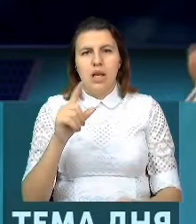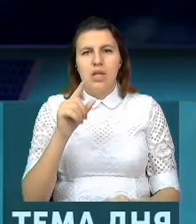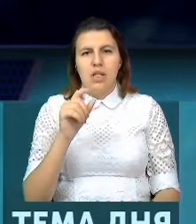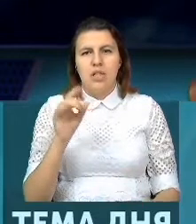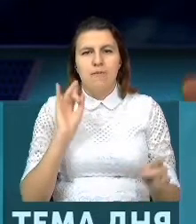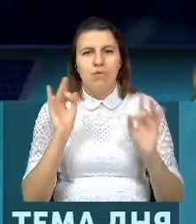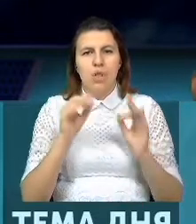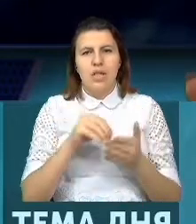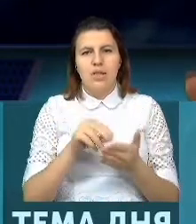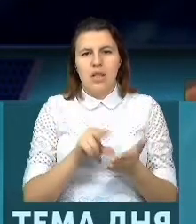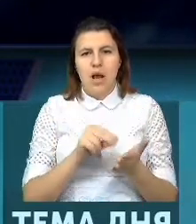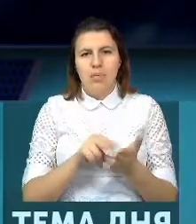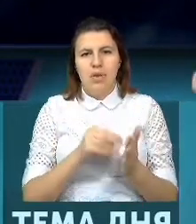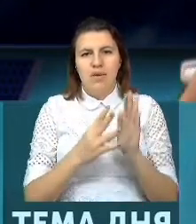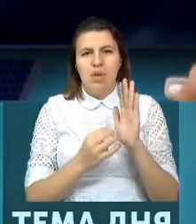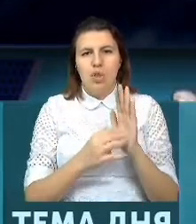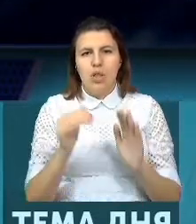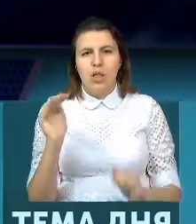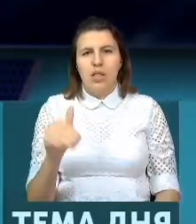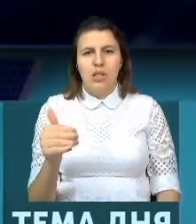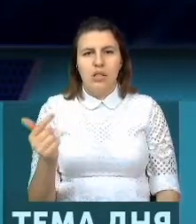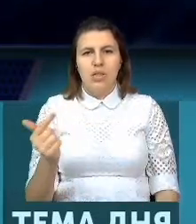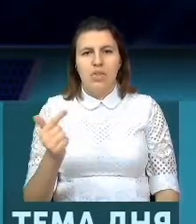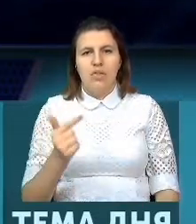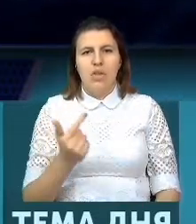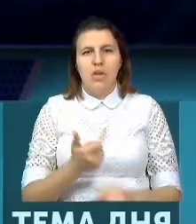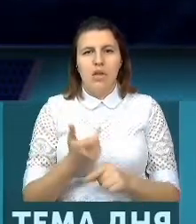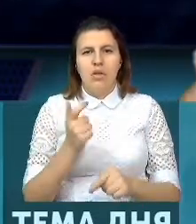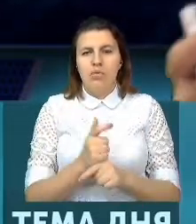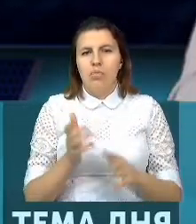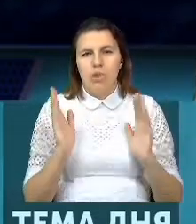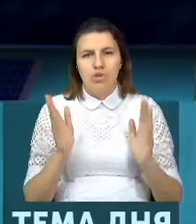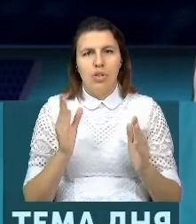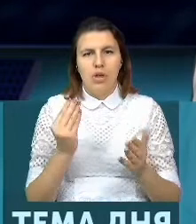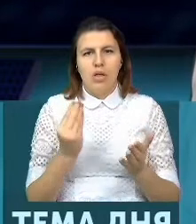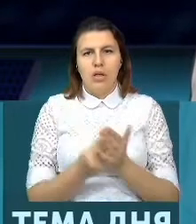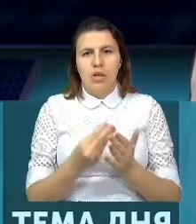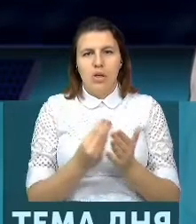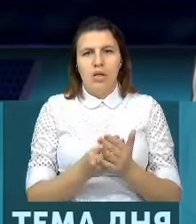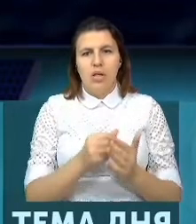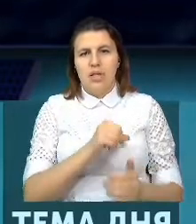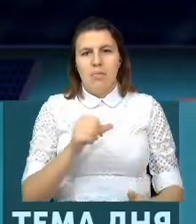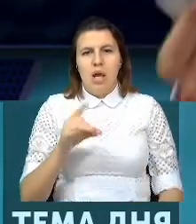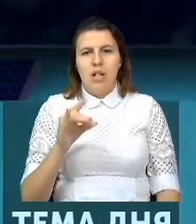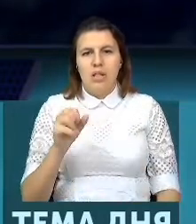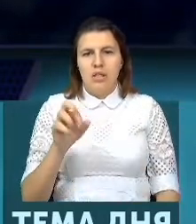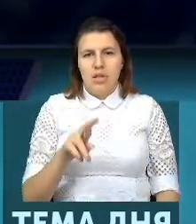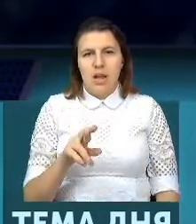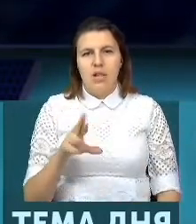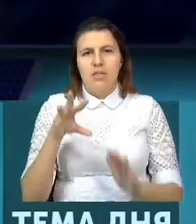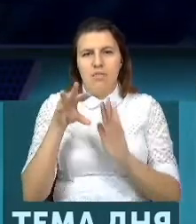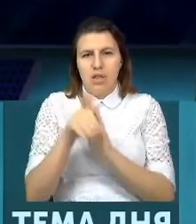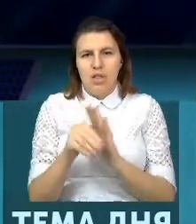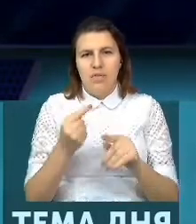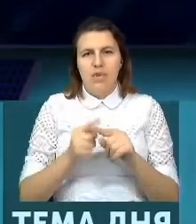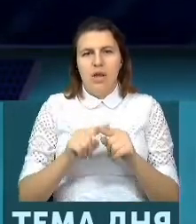сумма 900 тысяч гривен. То есть огромные деньги сама организация берет на себя вложить в этот